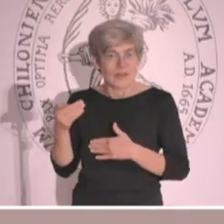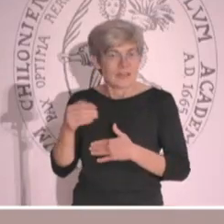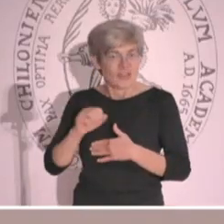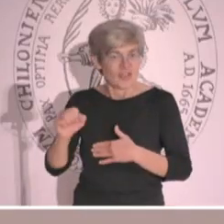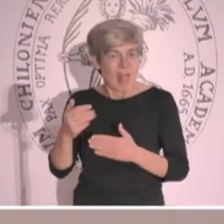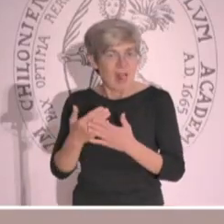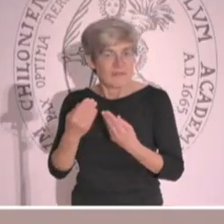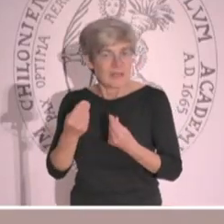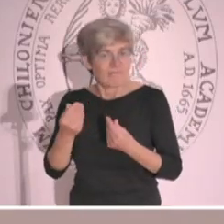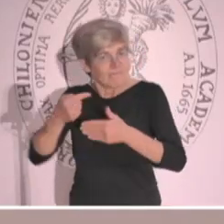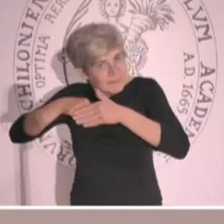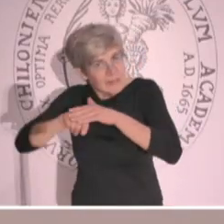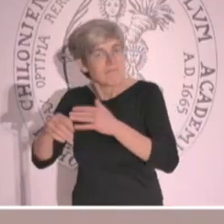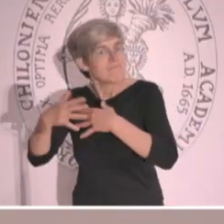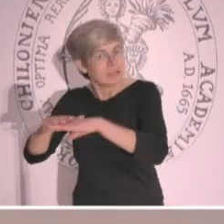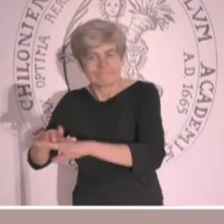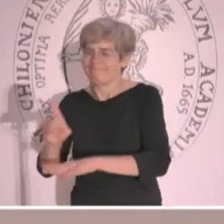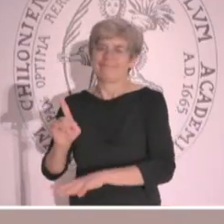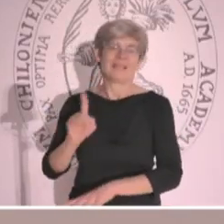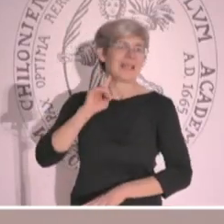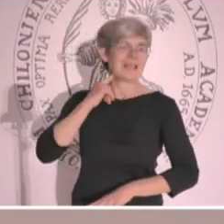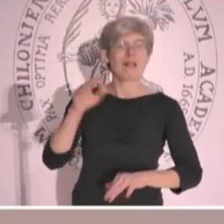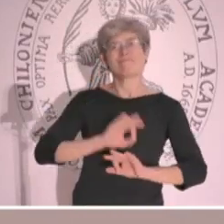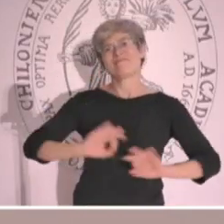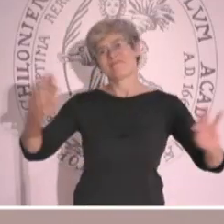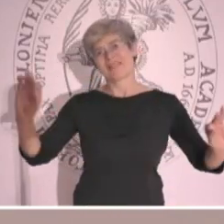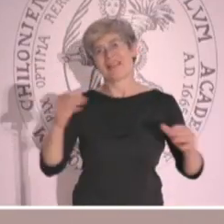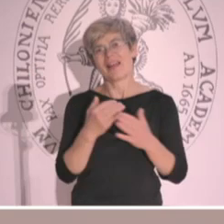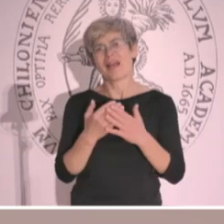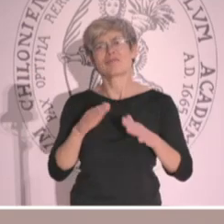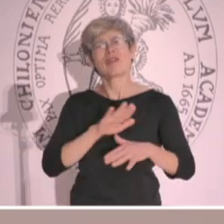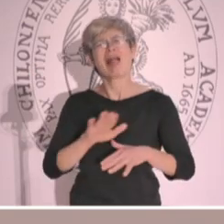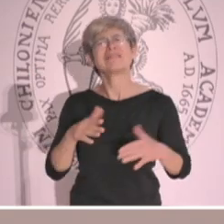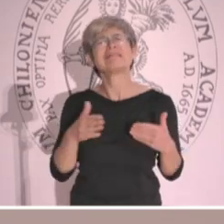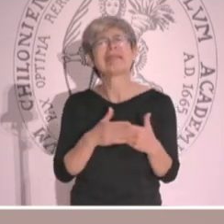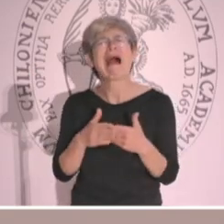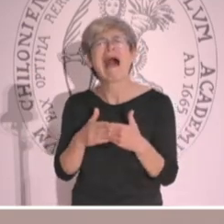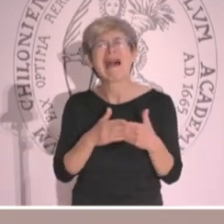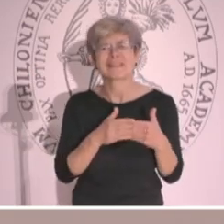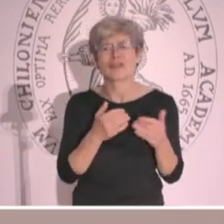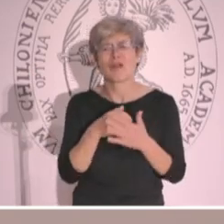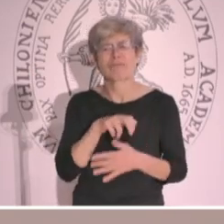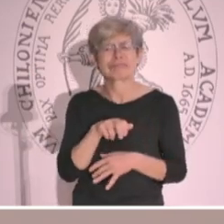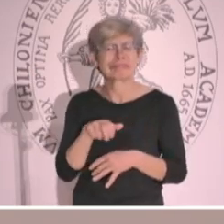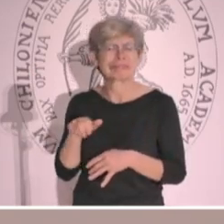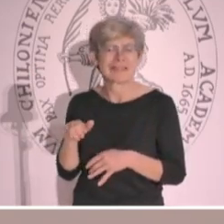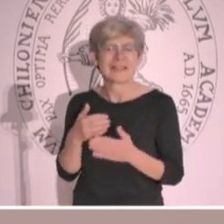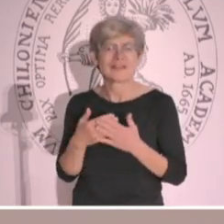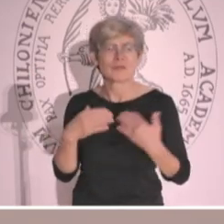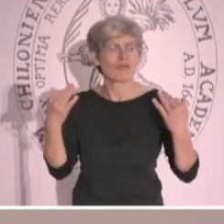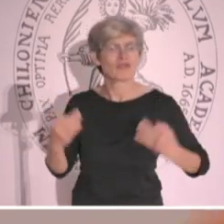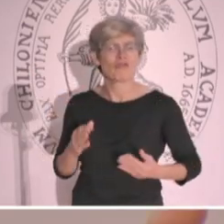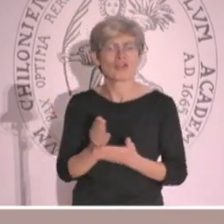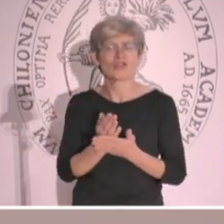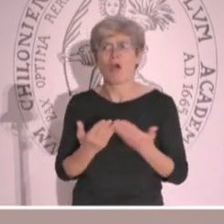das, glaube ich, in Kiel möglich ist. In Kiel ist einerseits vieles nah beieinander. Man muss nicht sich immer sofort entscheiden,